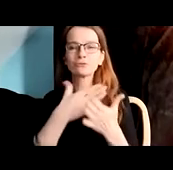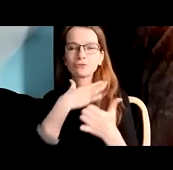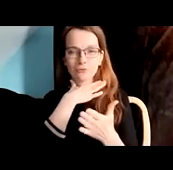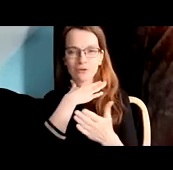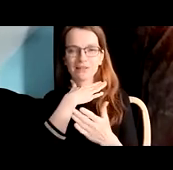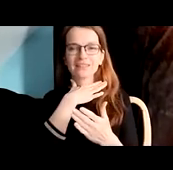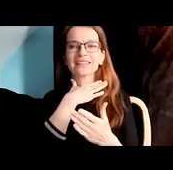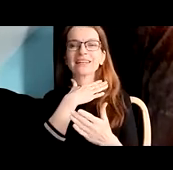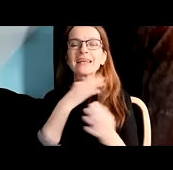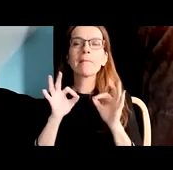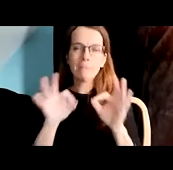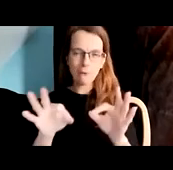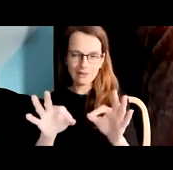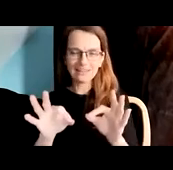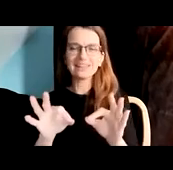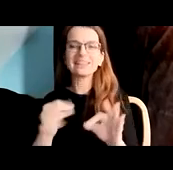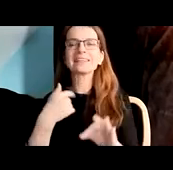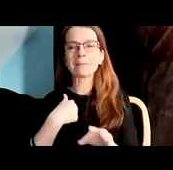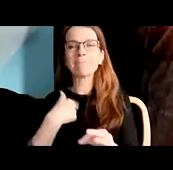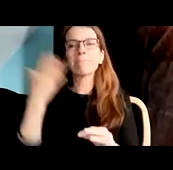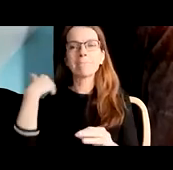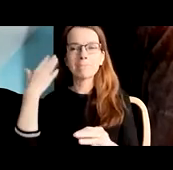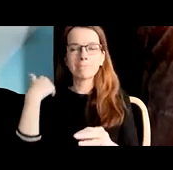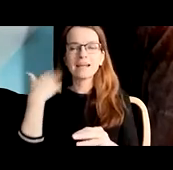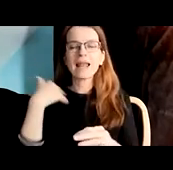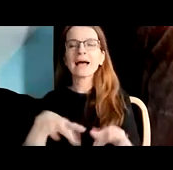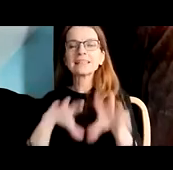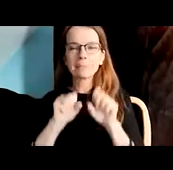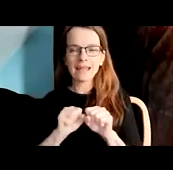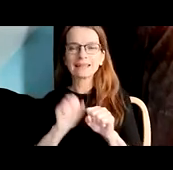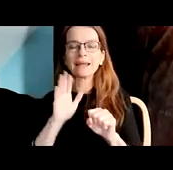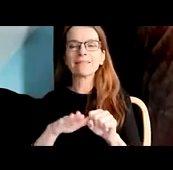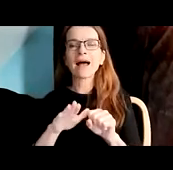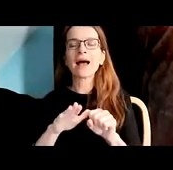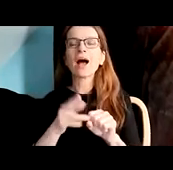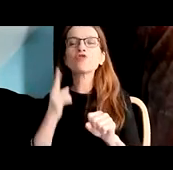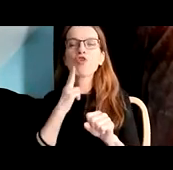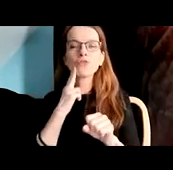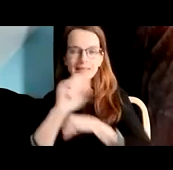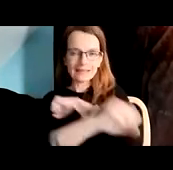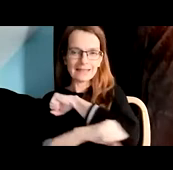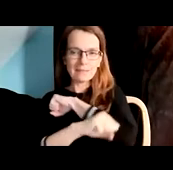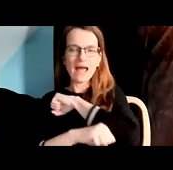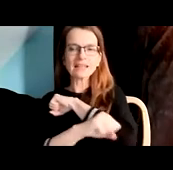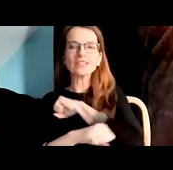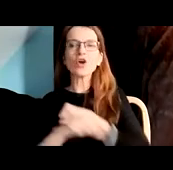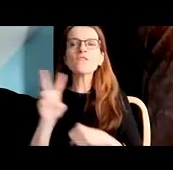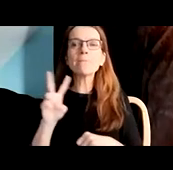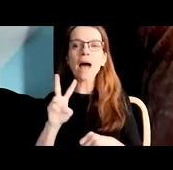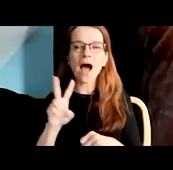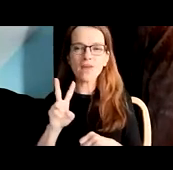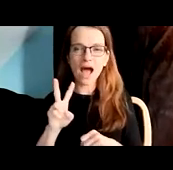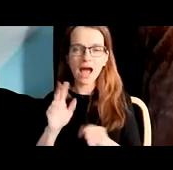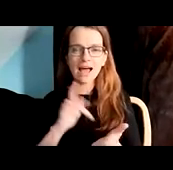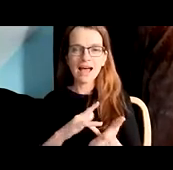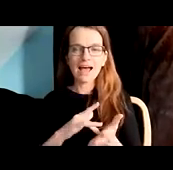osnovnošolski poti sem bila sprejeta na Škofijsko gimnazijo v Vipavi,